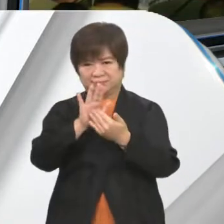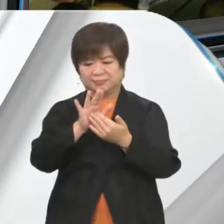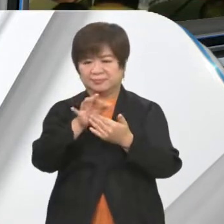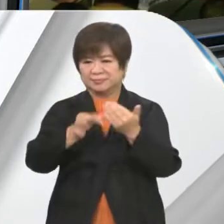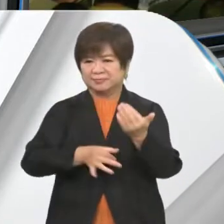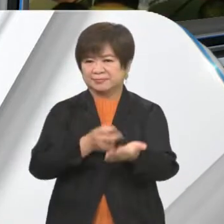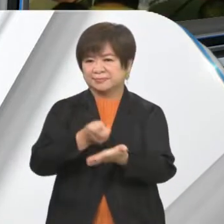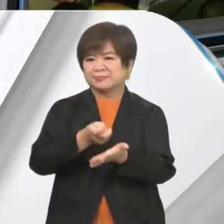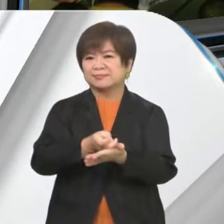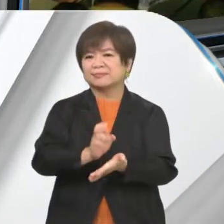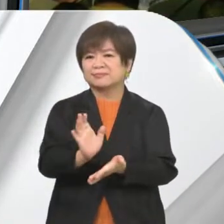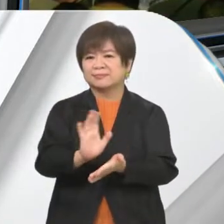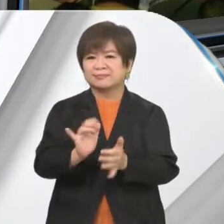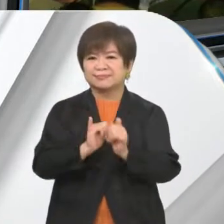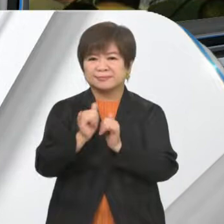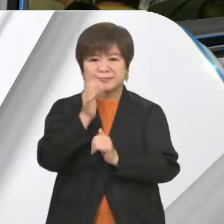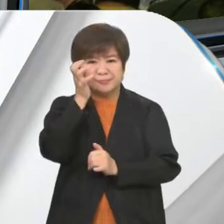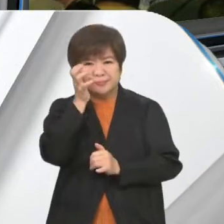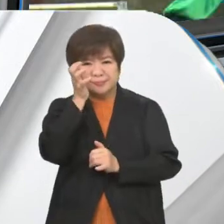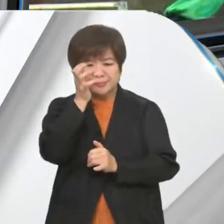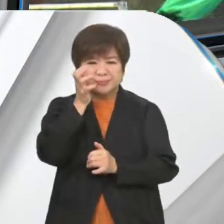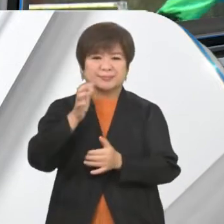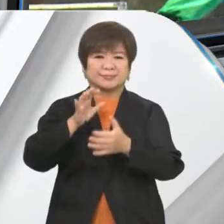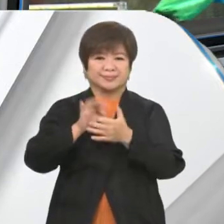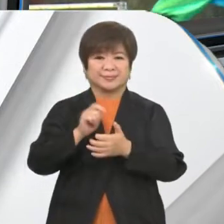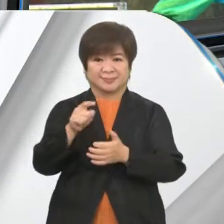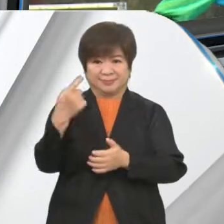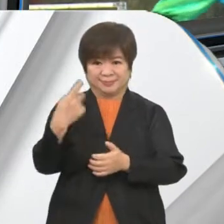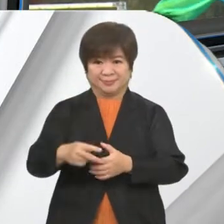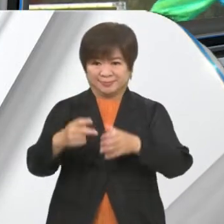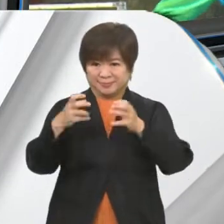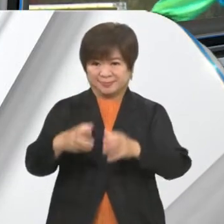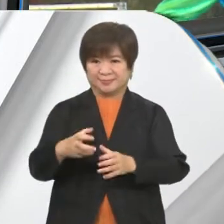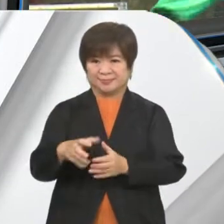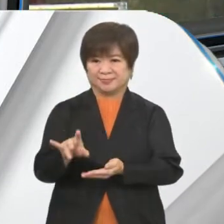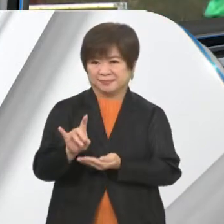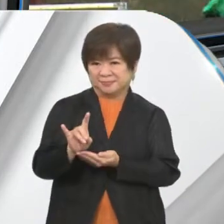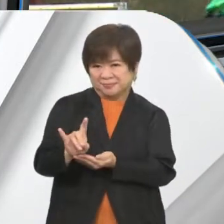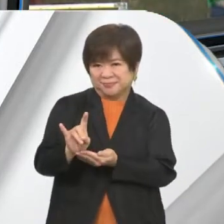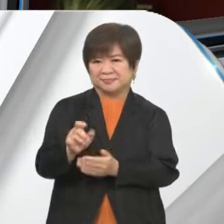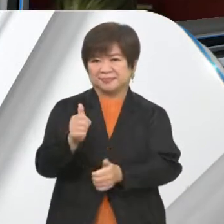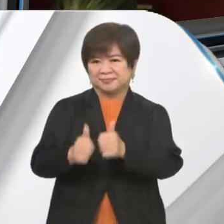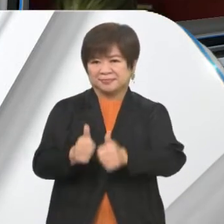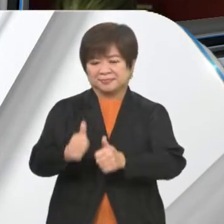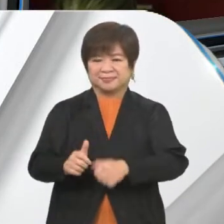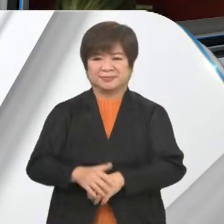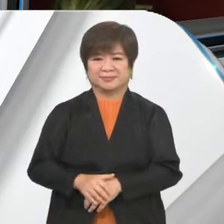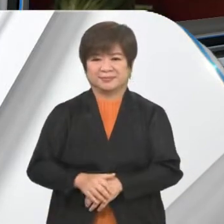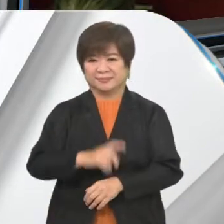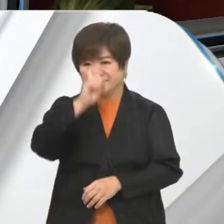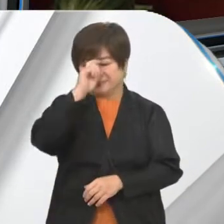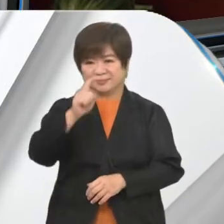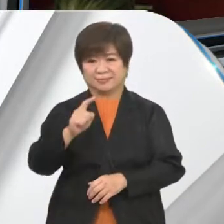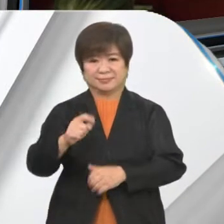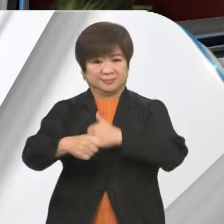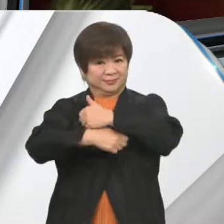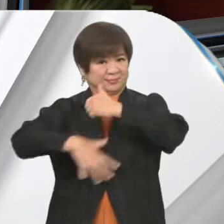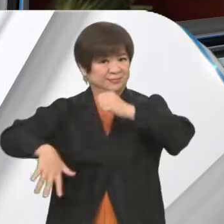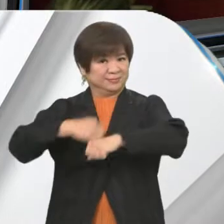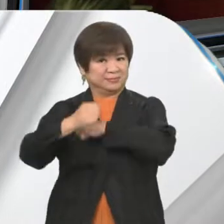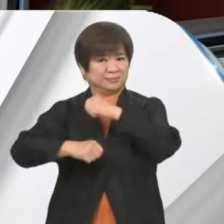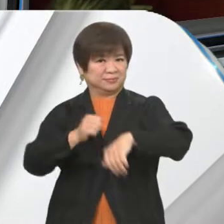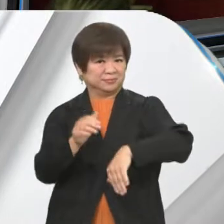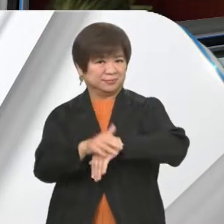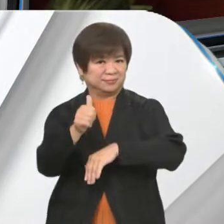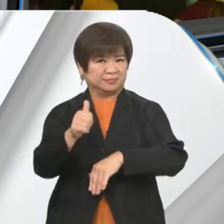样嘅，韩国民众又当期待，故说再过来期盼。比到嘅跑龙船比赛嘅内地飞通韩卡